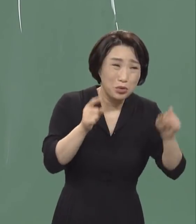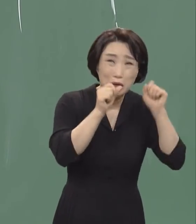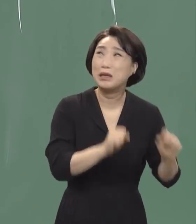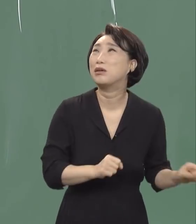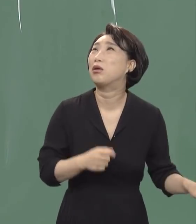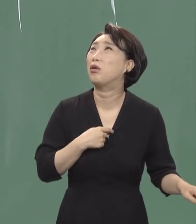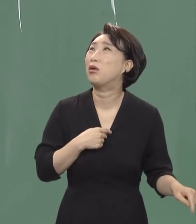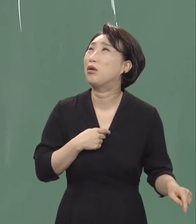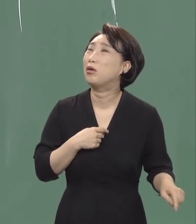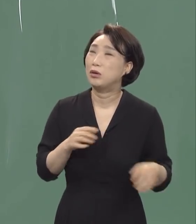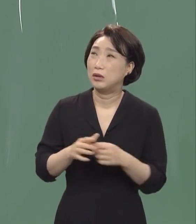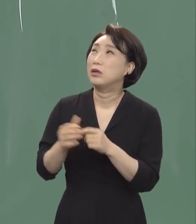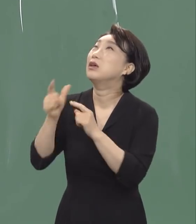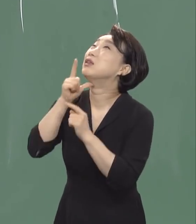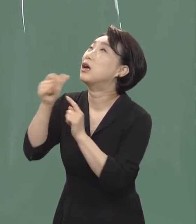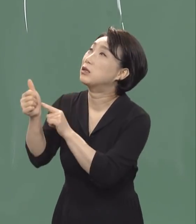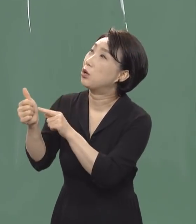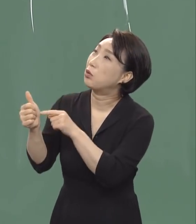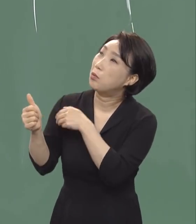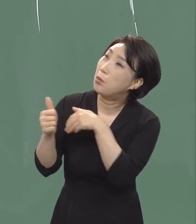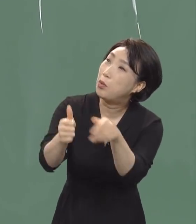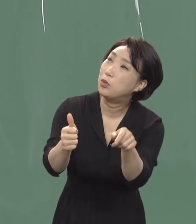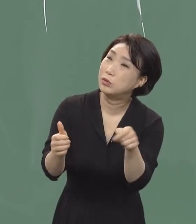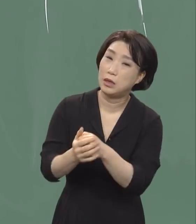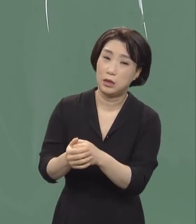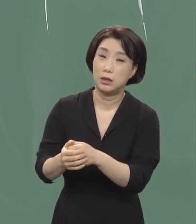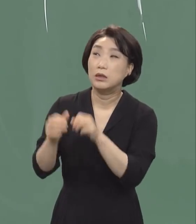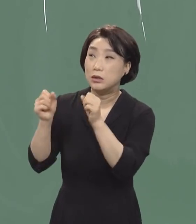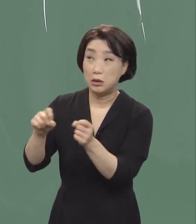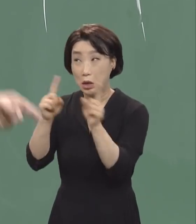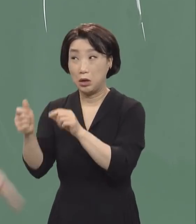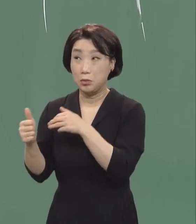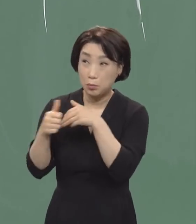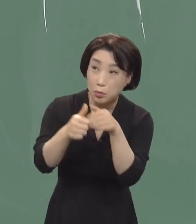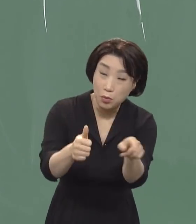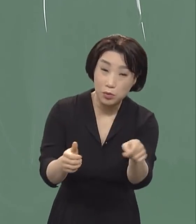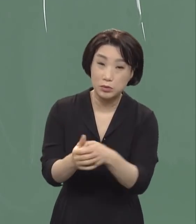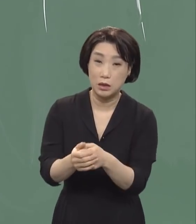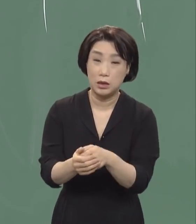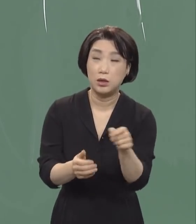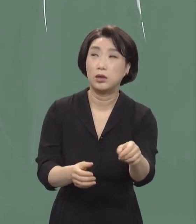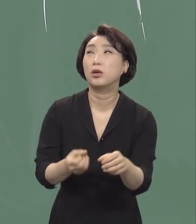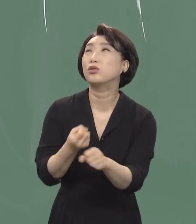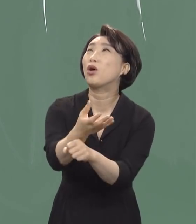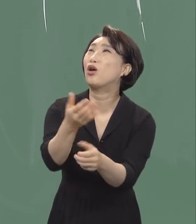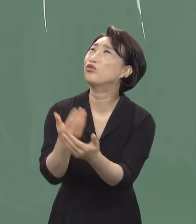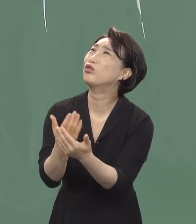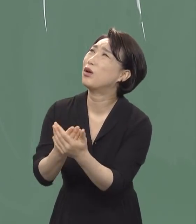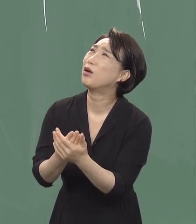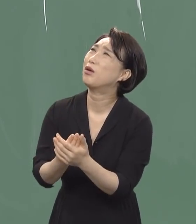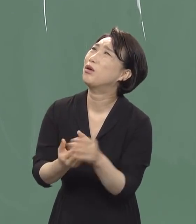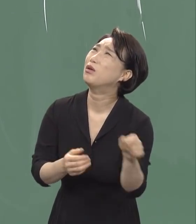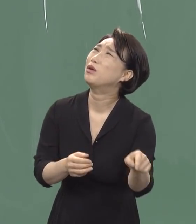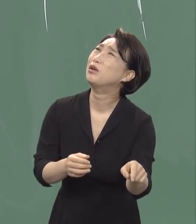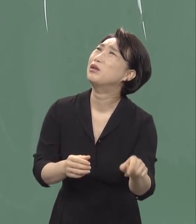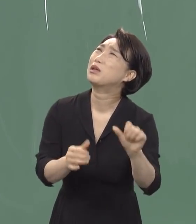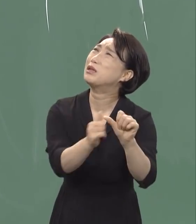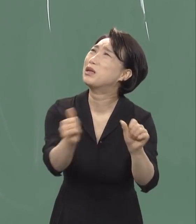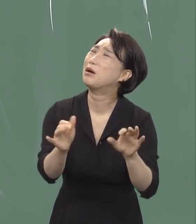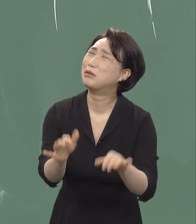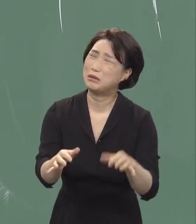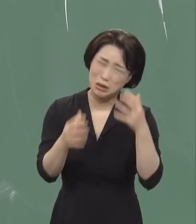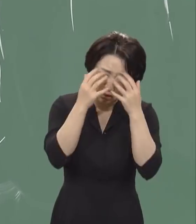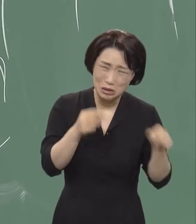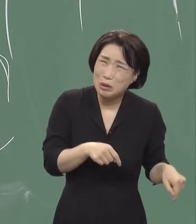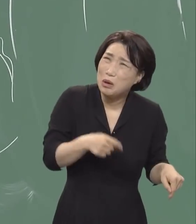내 집에서 얻어먹던 그지를 살려서 내려보내서 전화하게 해주세요 그리고 그들만은 이